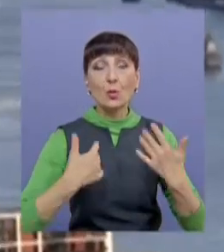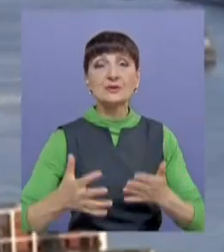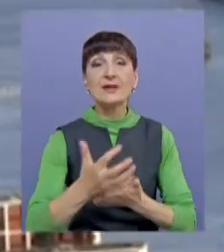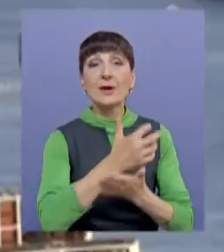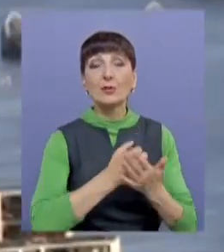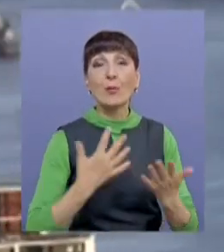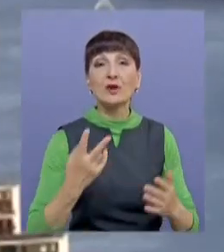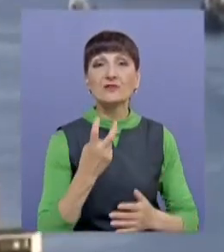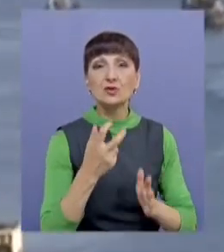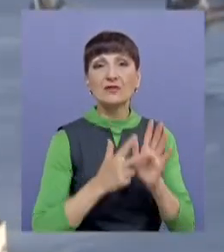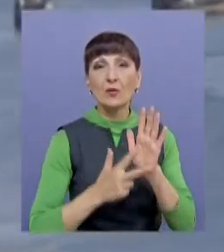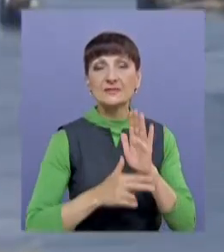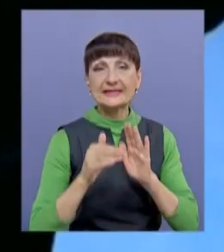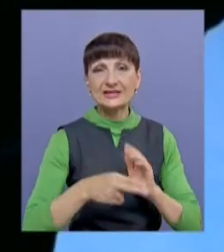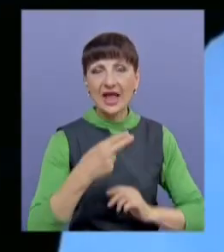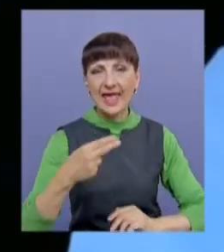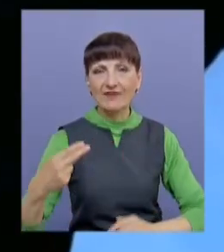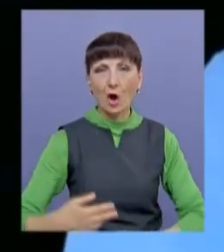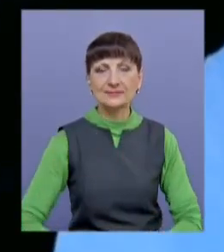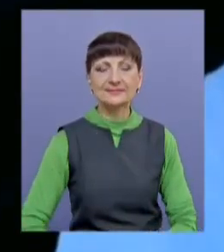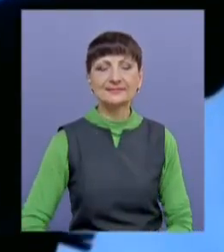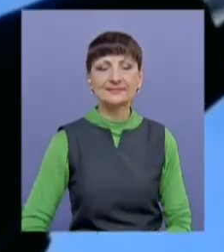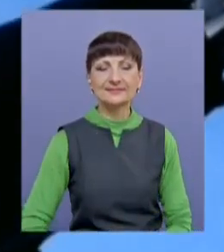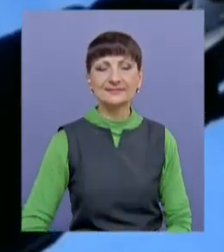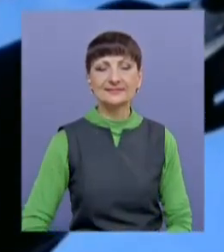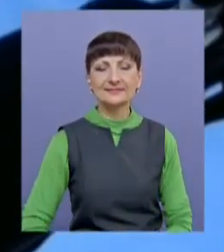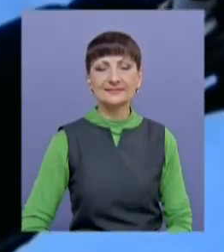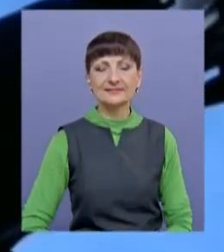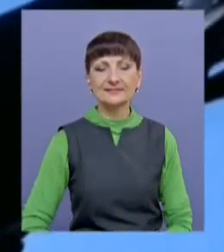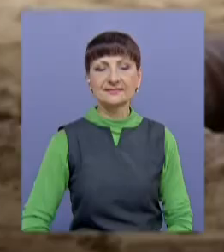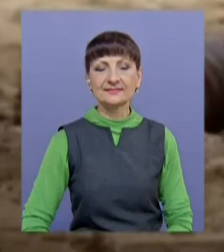более 280 тысяч евро.